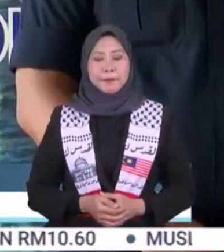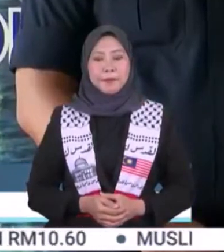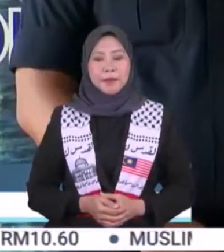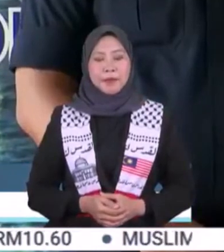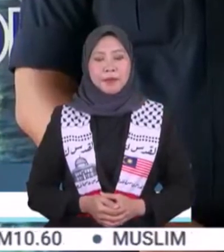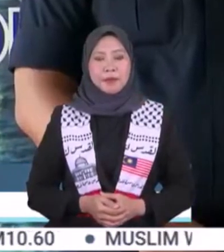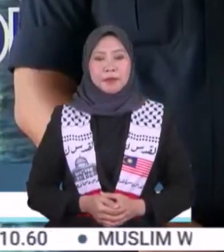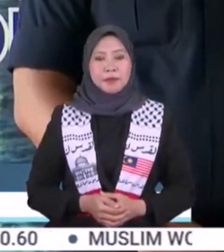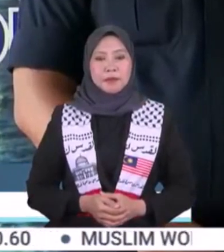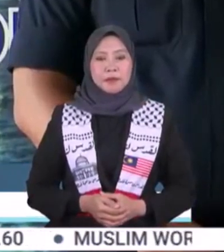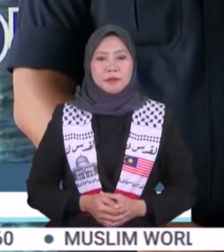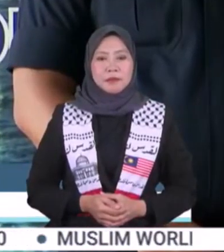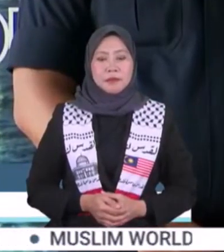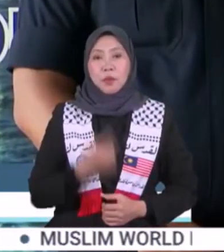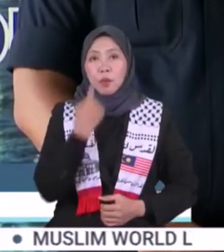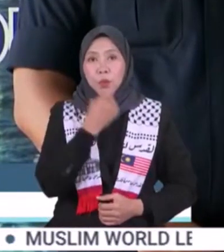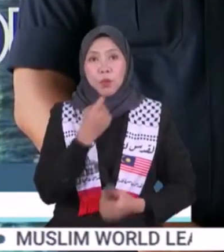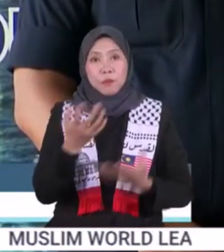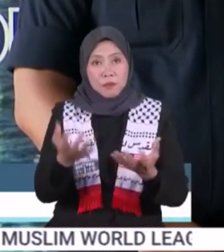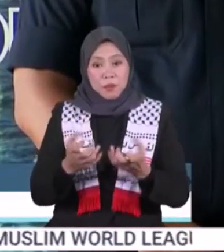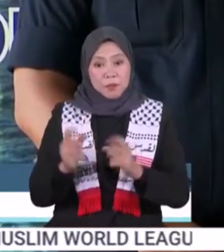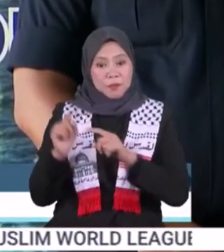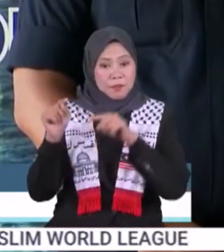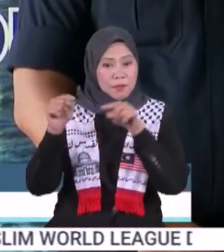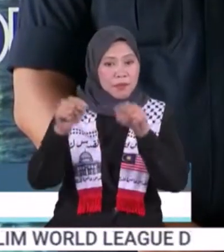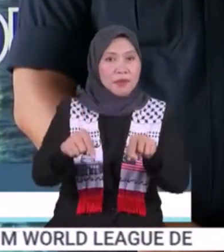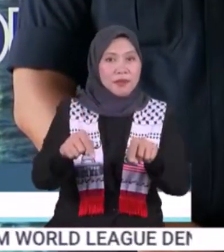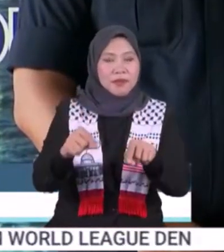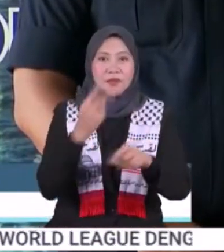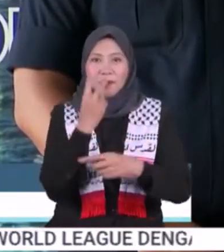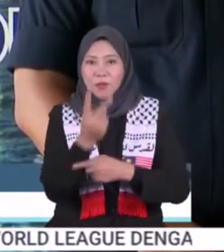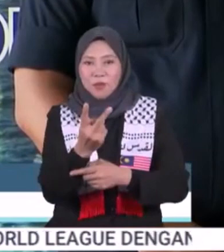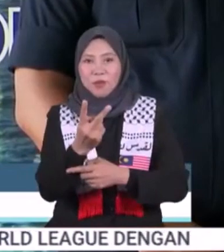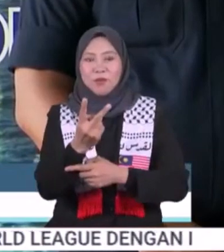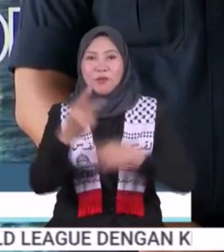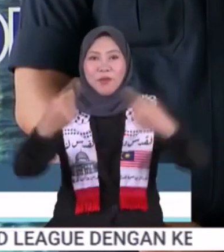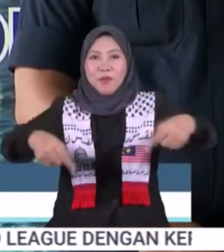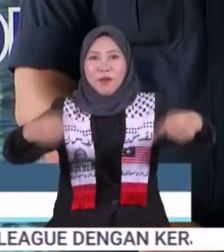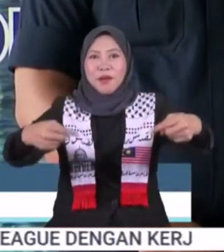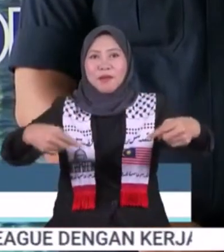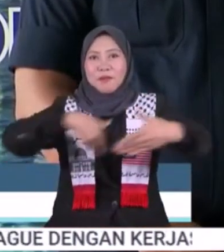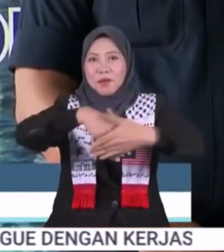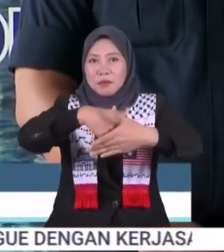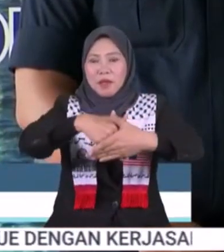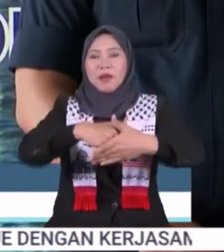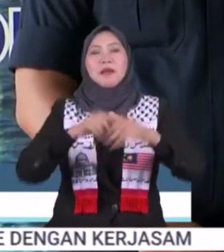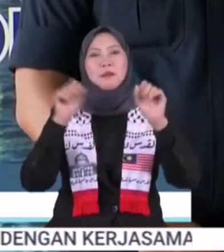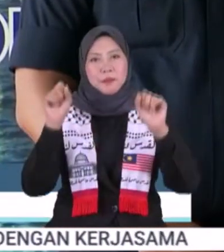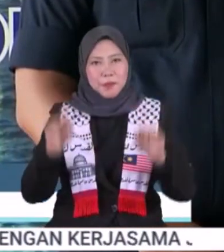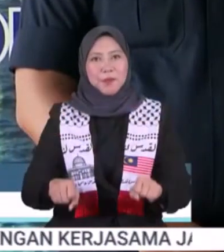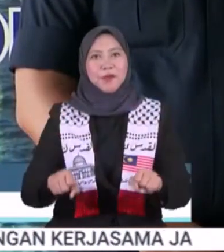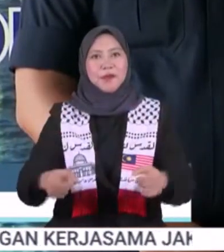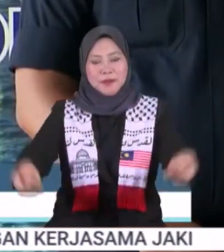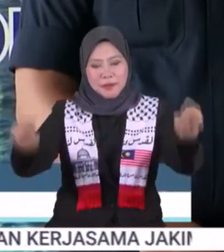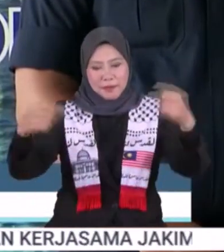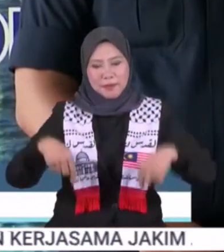Jadi sesiapa yang nak datang untuk menonton perlawanan tersebut boleh datang tanpa